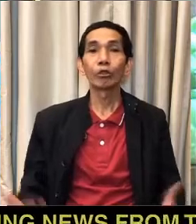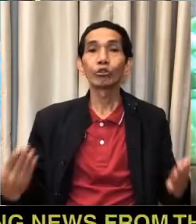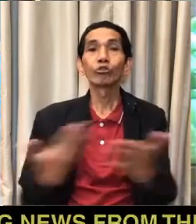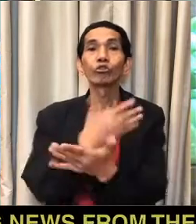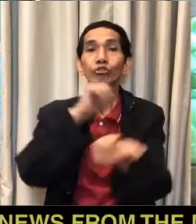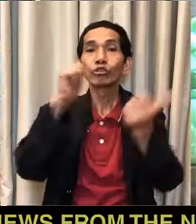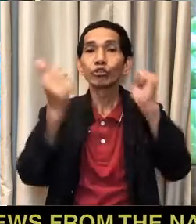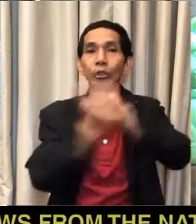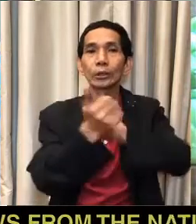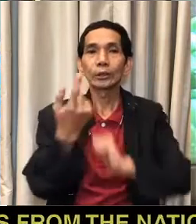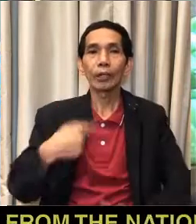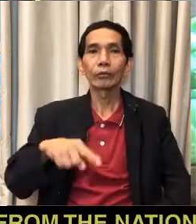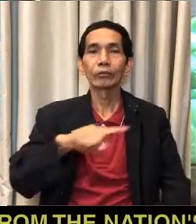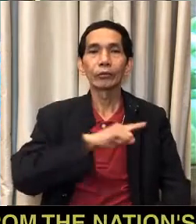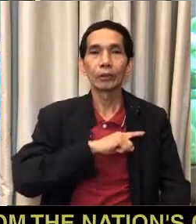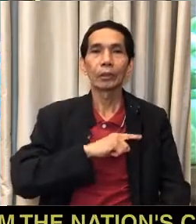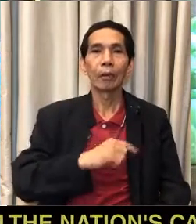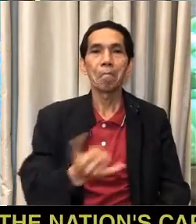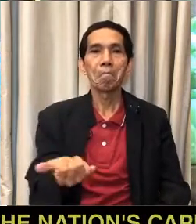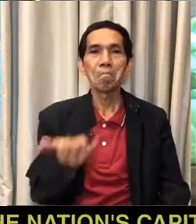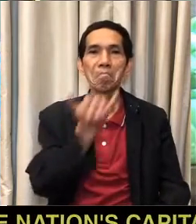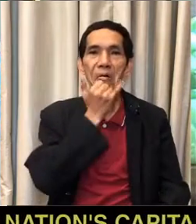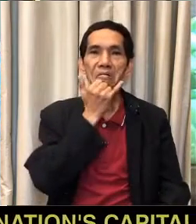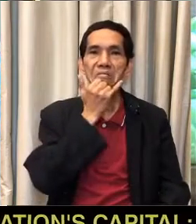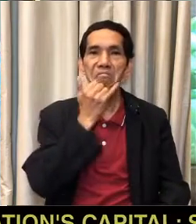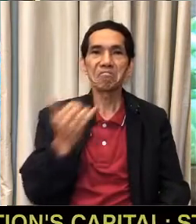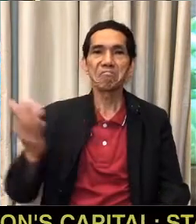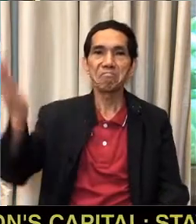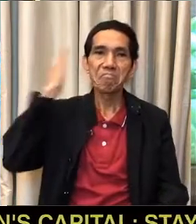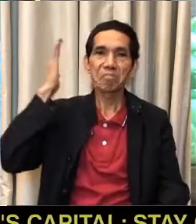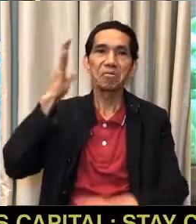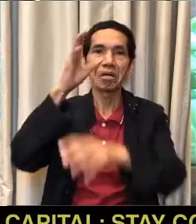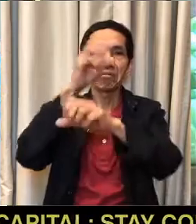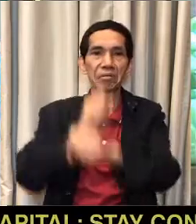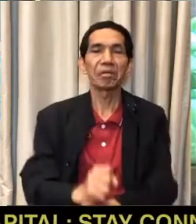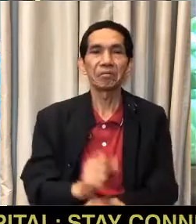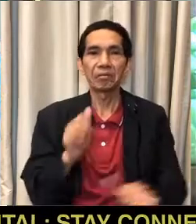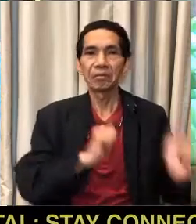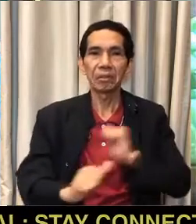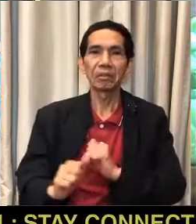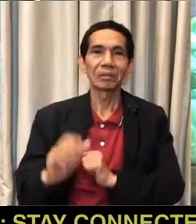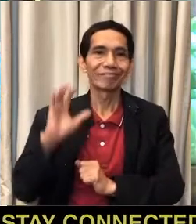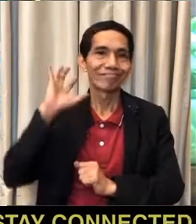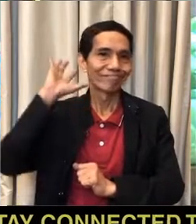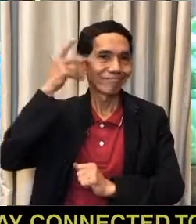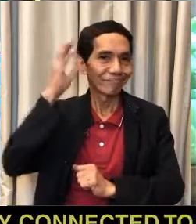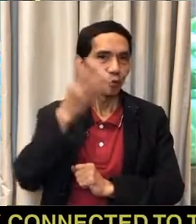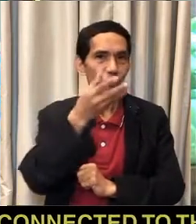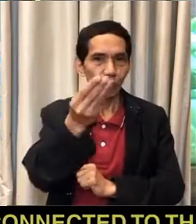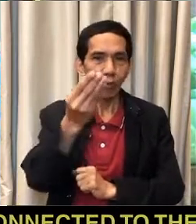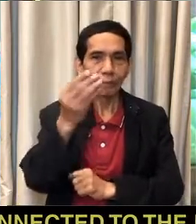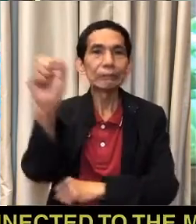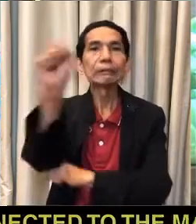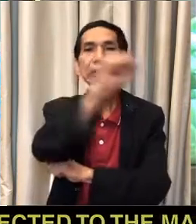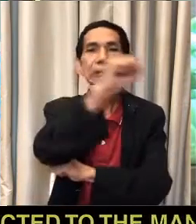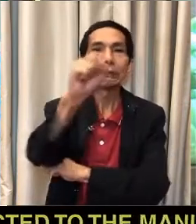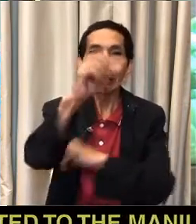babaguhin na naman tayong maling na kaugalian. Mga talipandas na ilang driver.